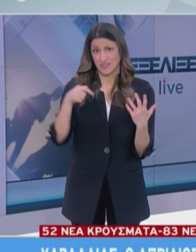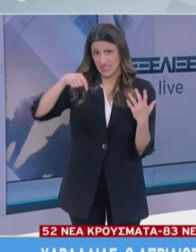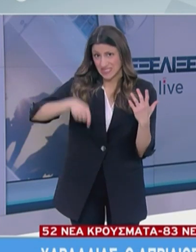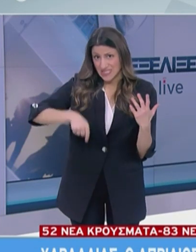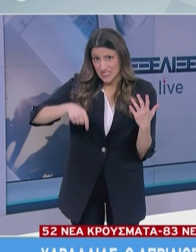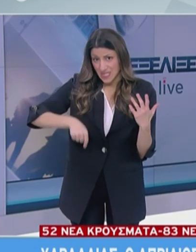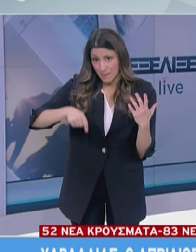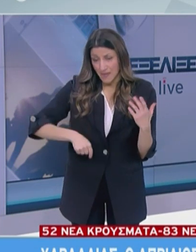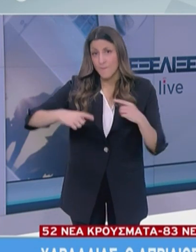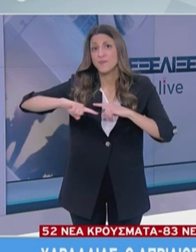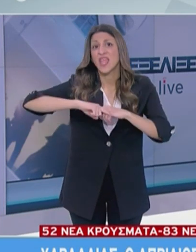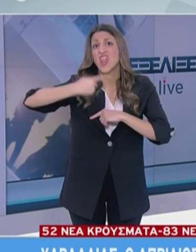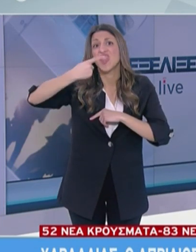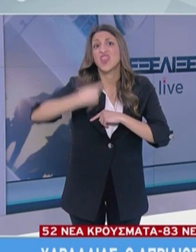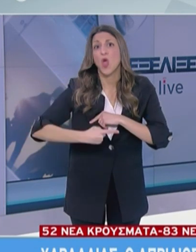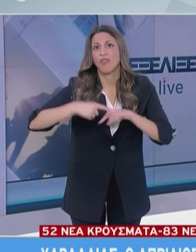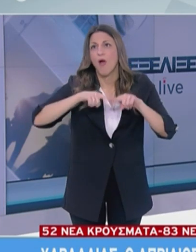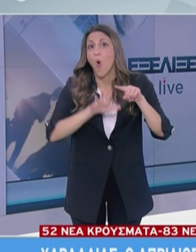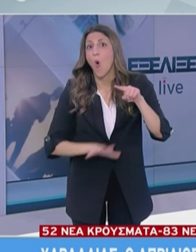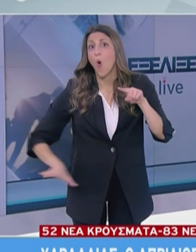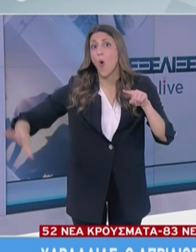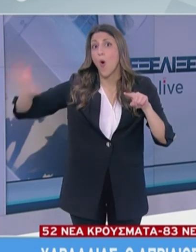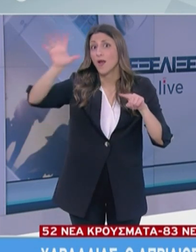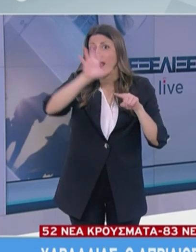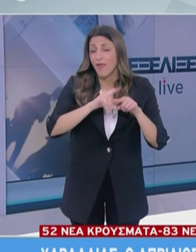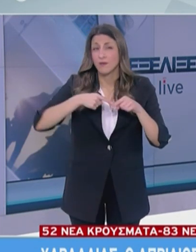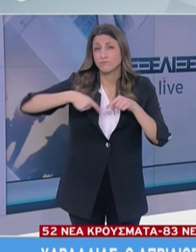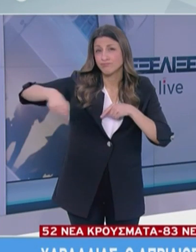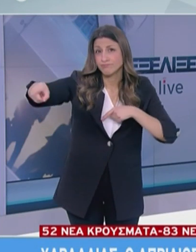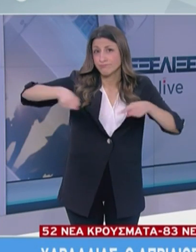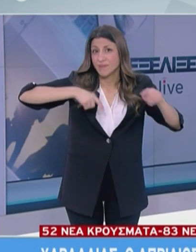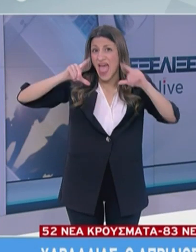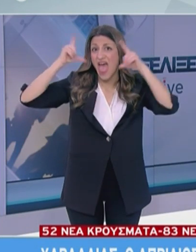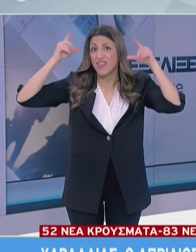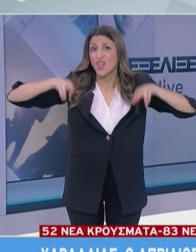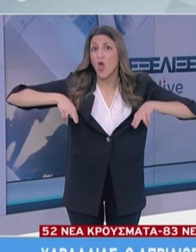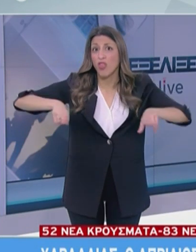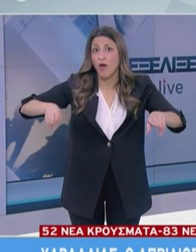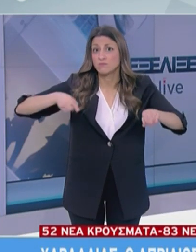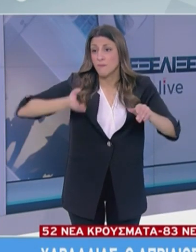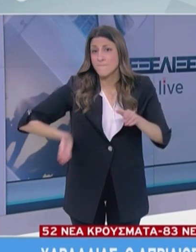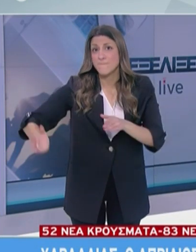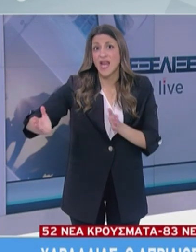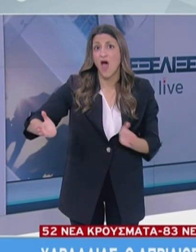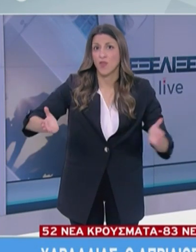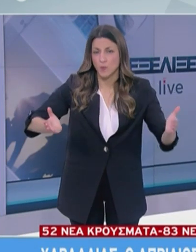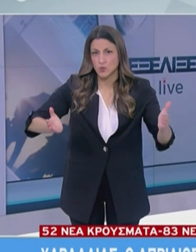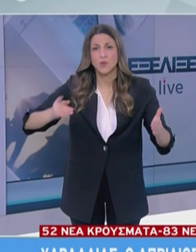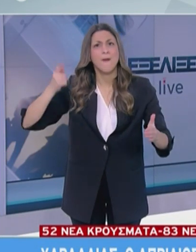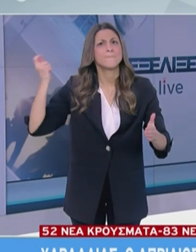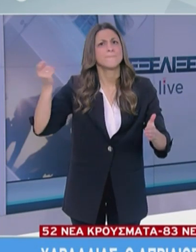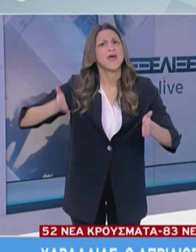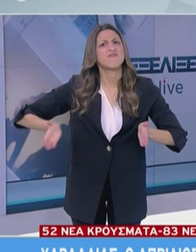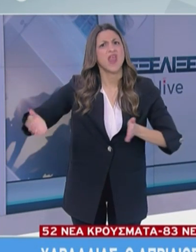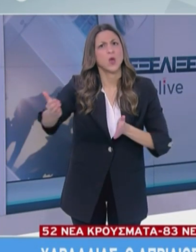απόγευμα, στα διόδια σε όλη την επικράτεια, αλλά και σε όλες τις διαδρομές που αφορούν σε εθνικές οδούς και τους παραδρόμους τους, σε εθνικούς περιφερειακούς